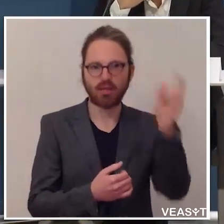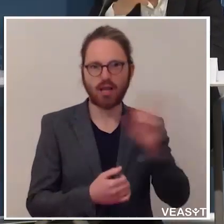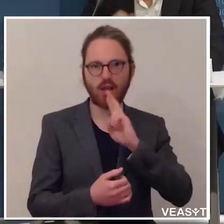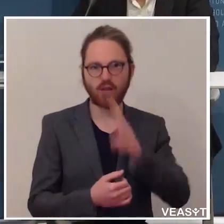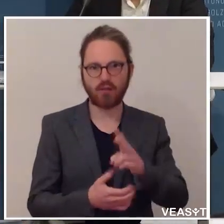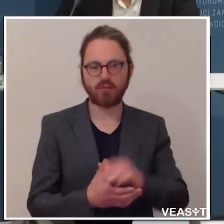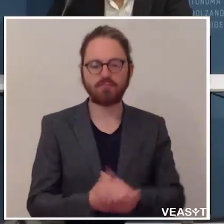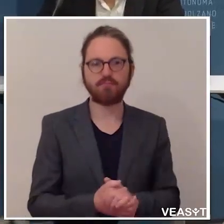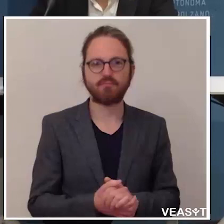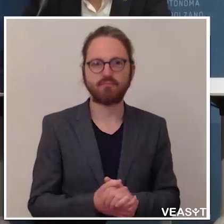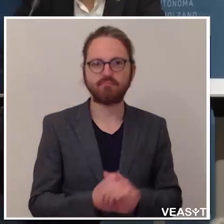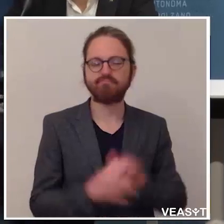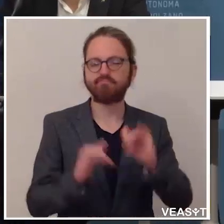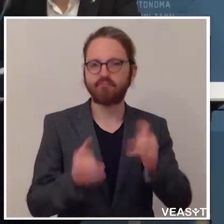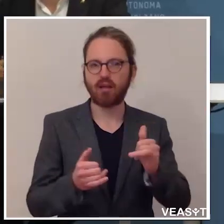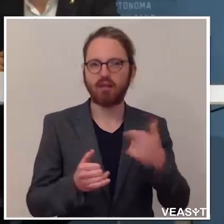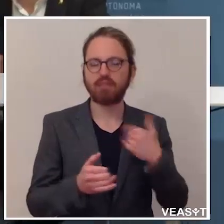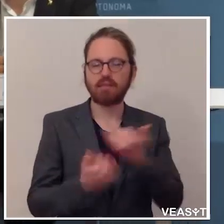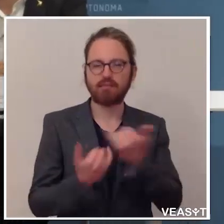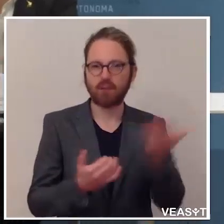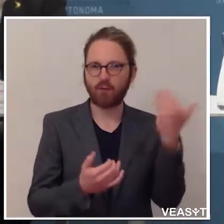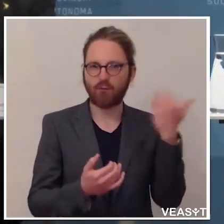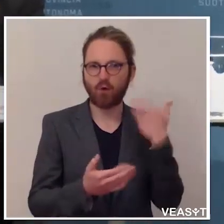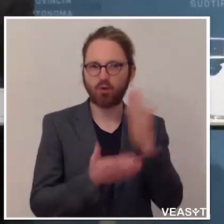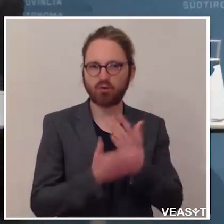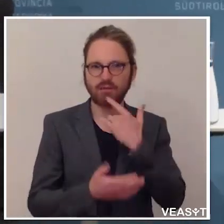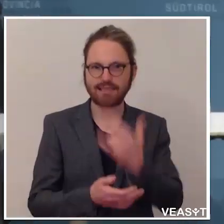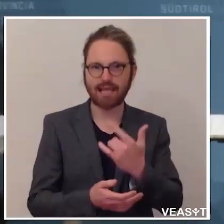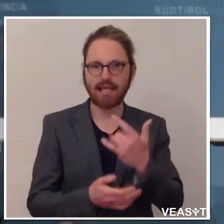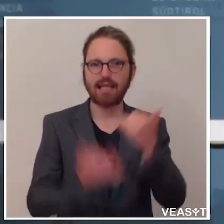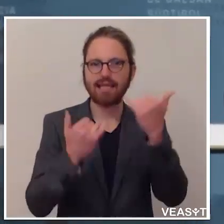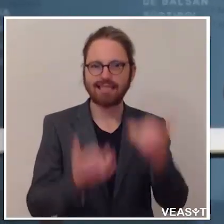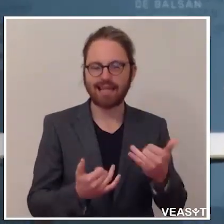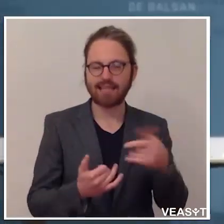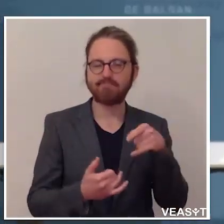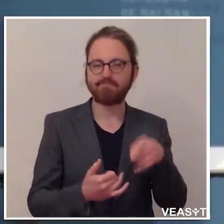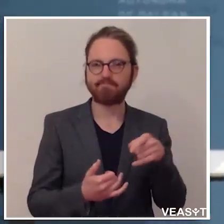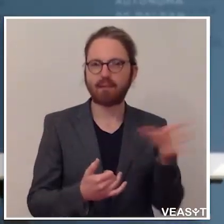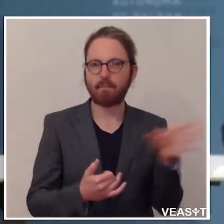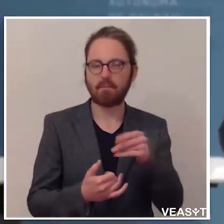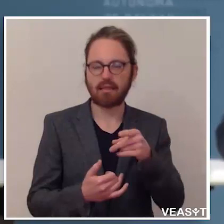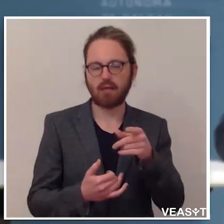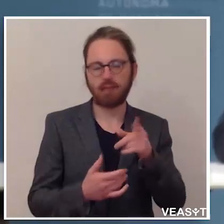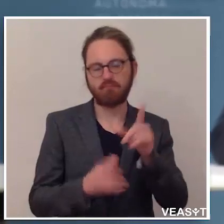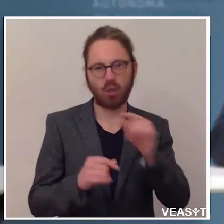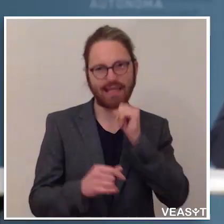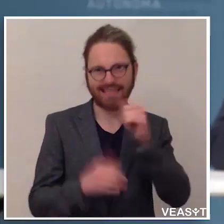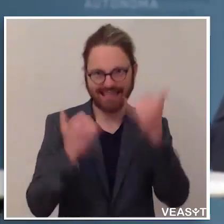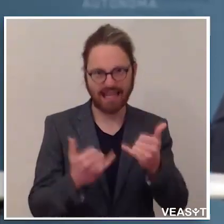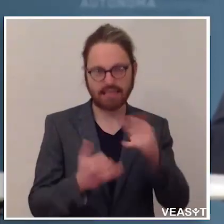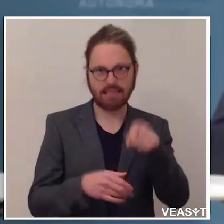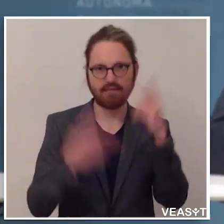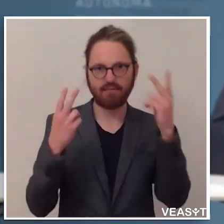es gilt jetzt im Prinzip dann mit in Kraft, nicht jetzt, das ist wichtig, mit in Kraft treten dieses Gesetz. Es wird dann wieder die